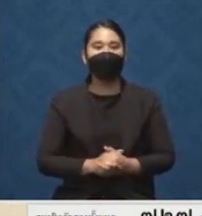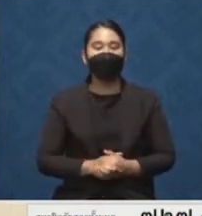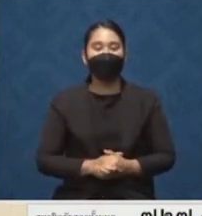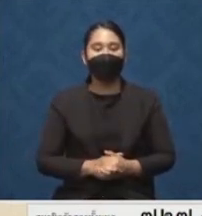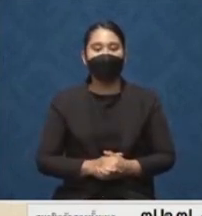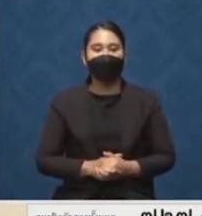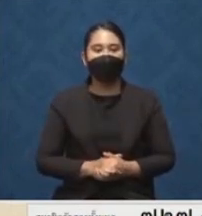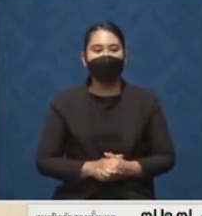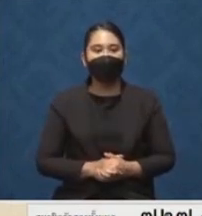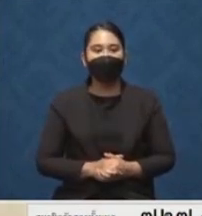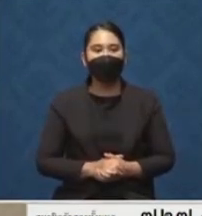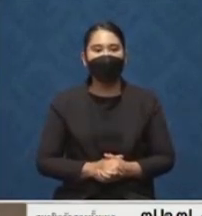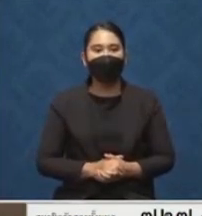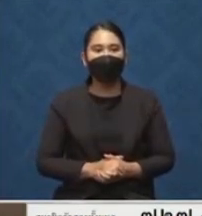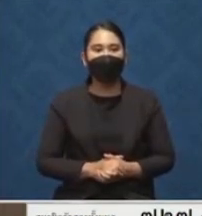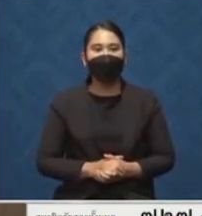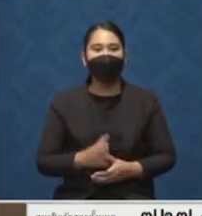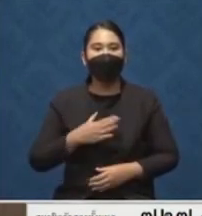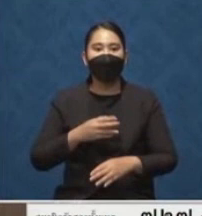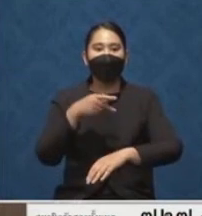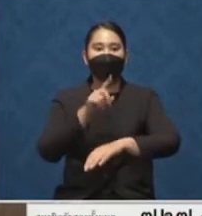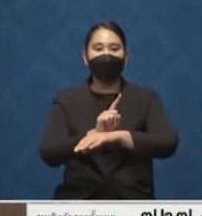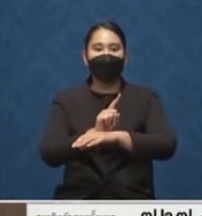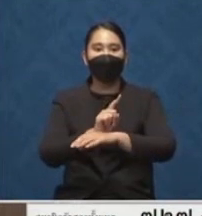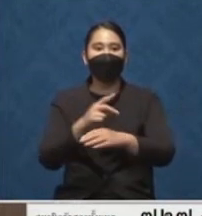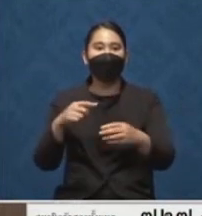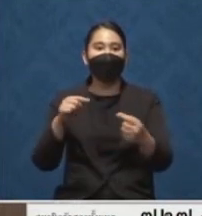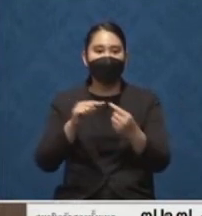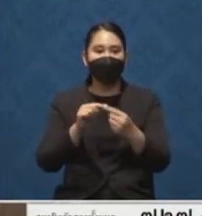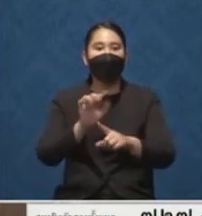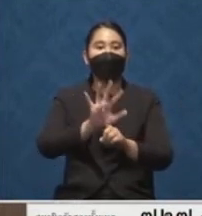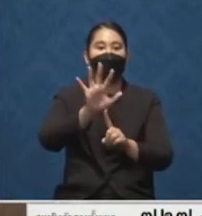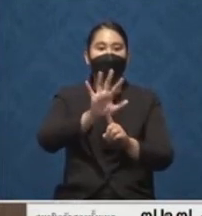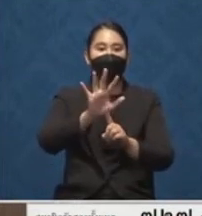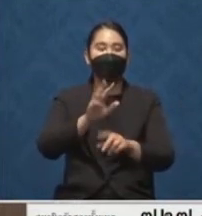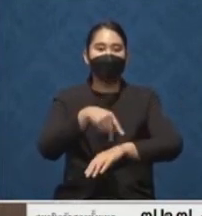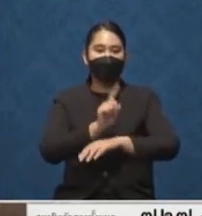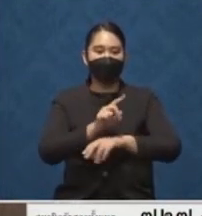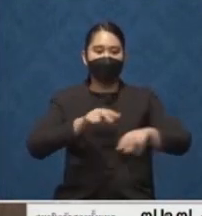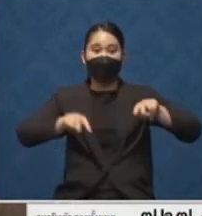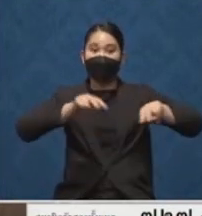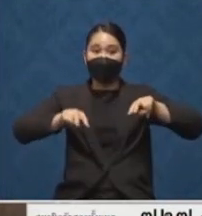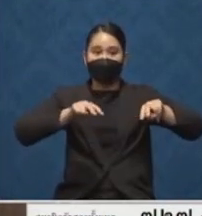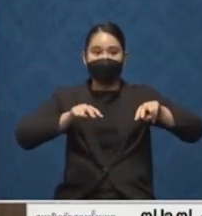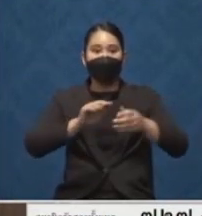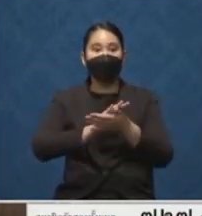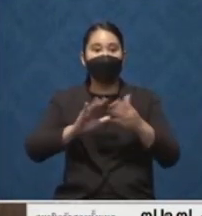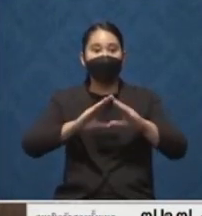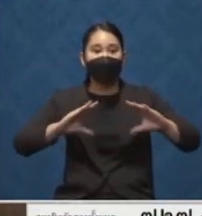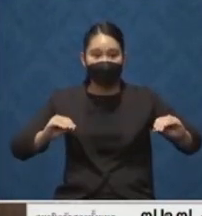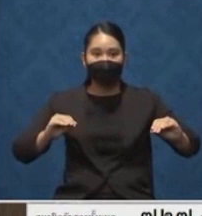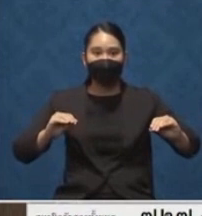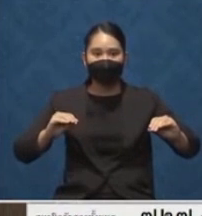ครับผมประท้วงท่านประธานข้อ5ควบคุมการประชุมให้ด้วยความสงบเรียบร้อ